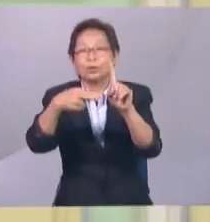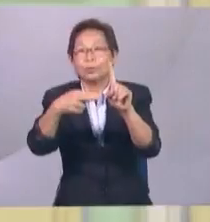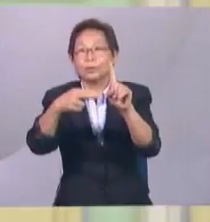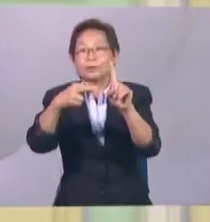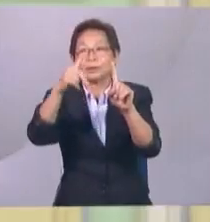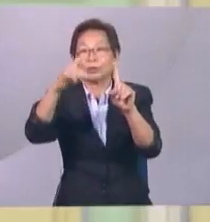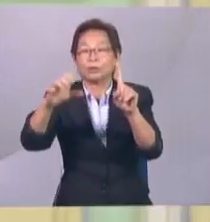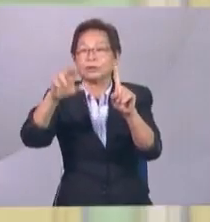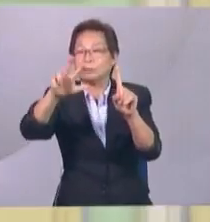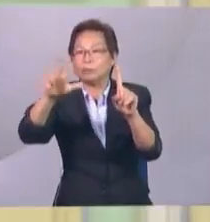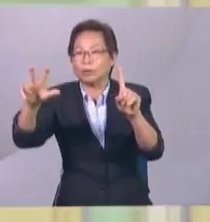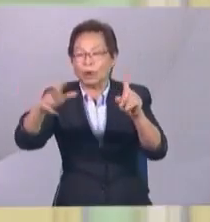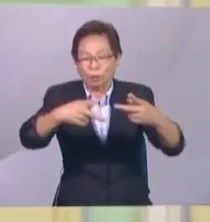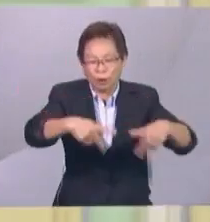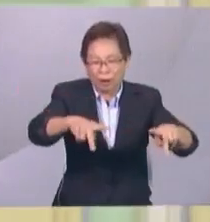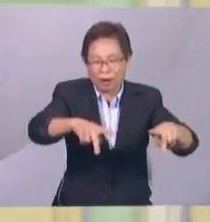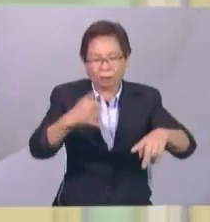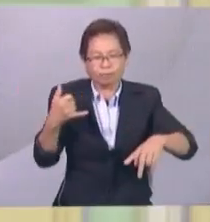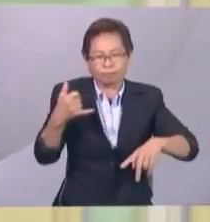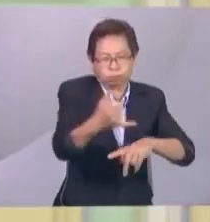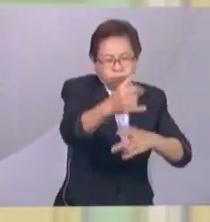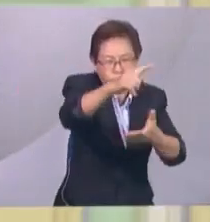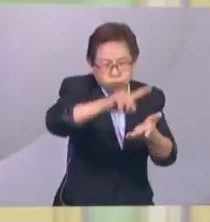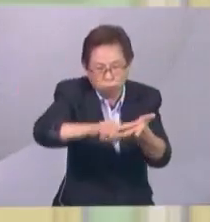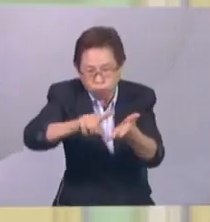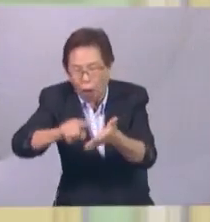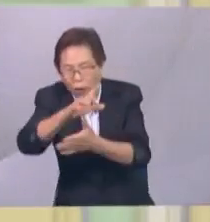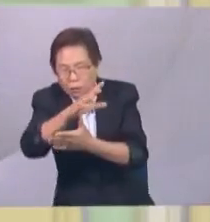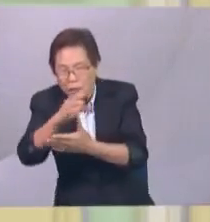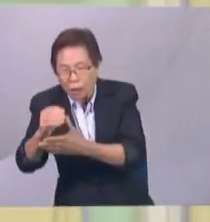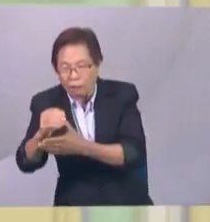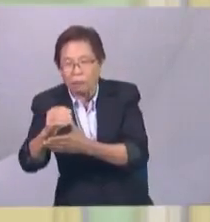1,133 pemeriksaan premis perniagaan termasuk